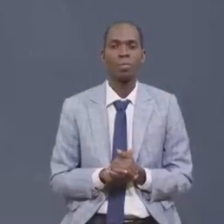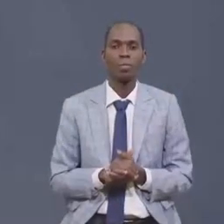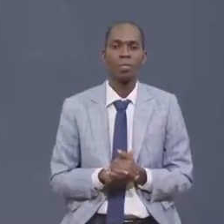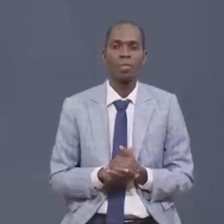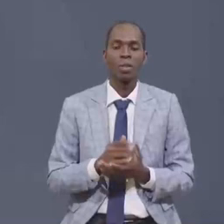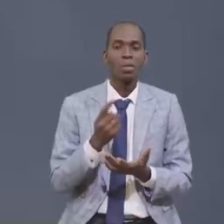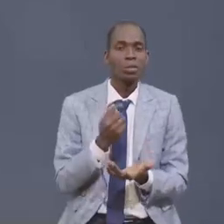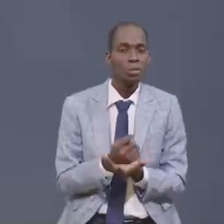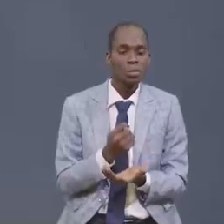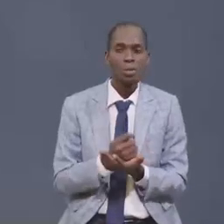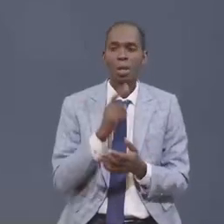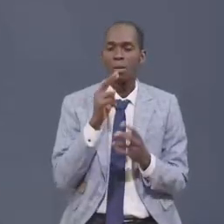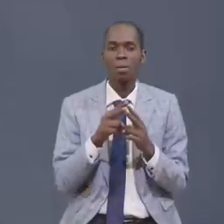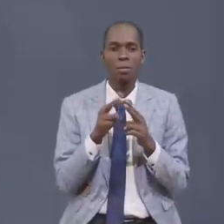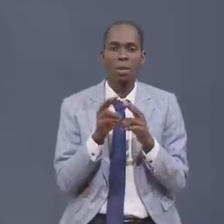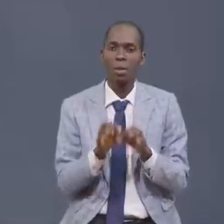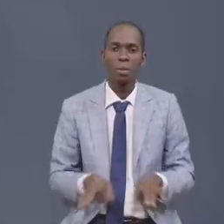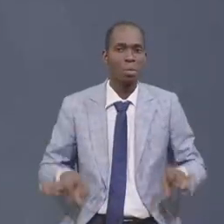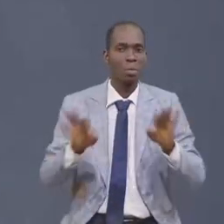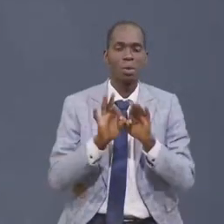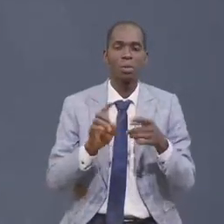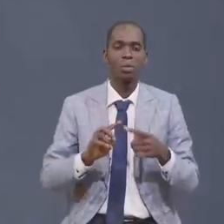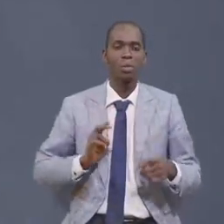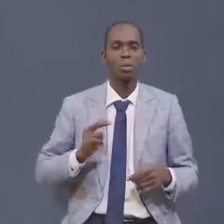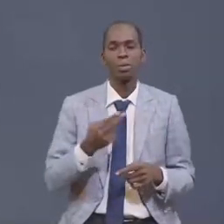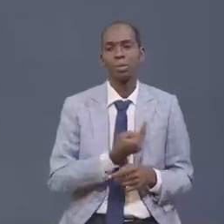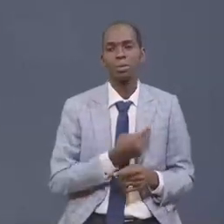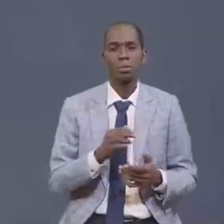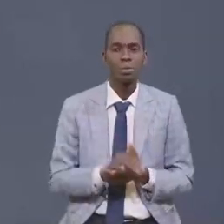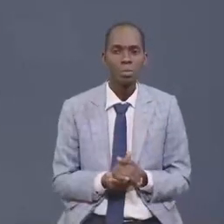Les trésors nous sont très importants.